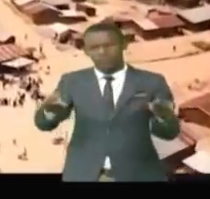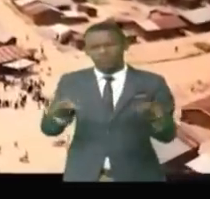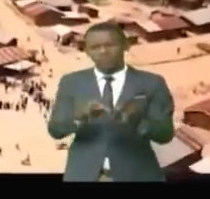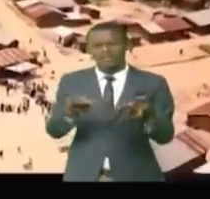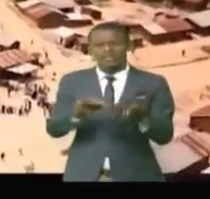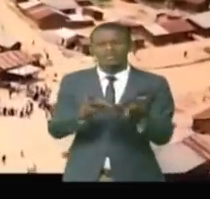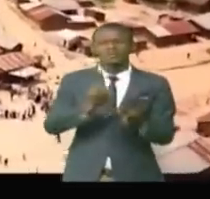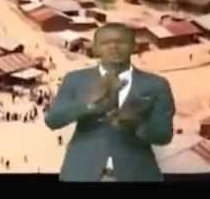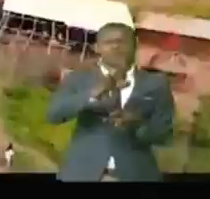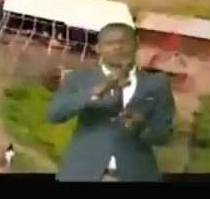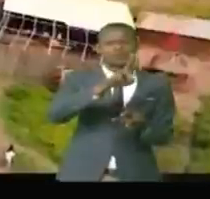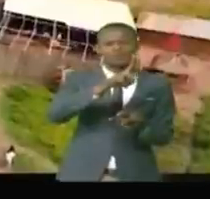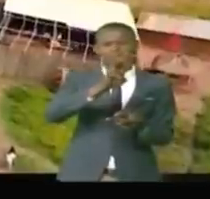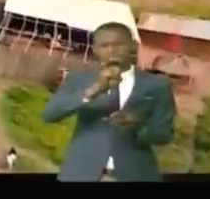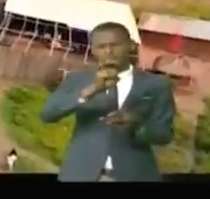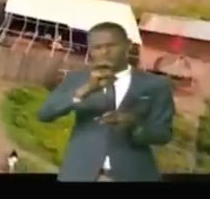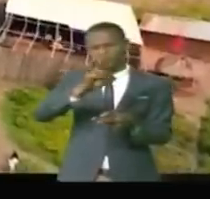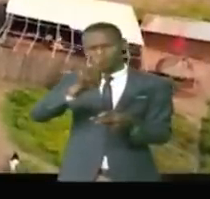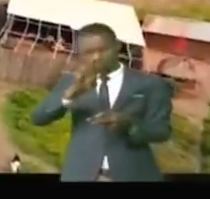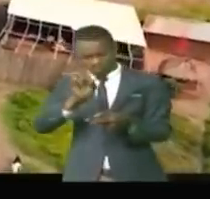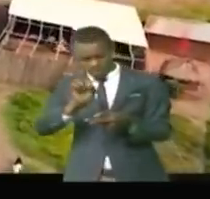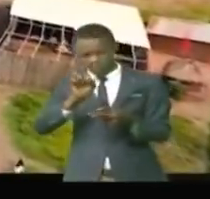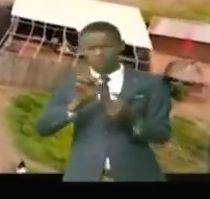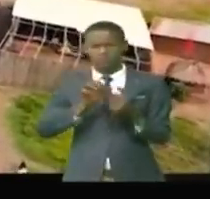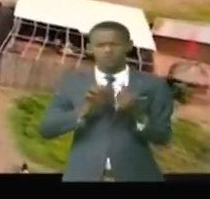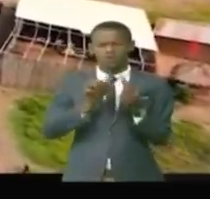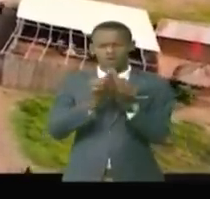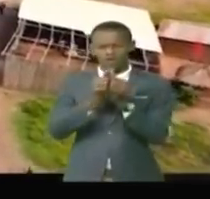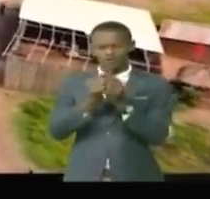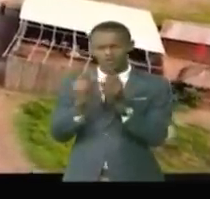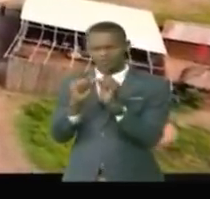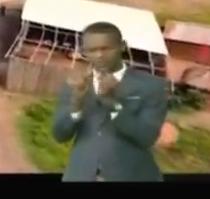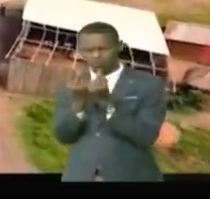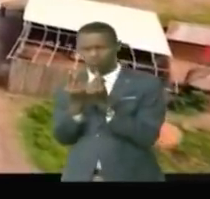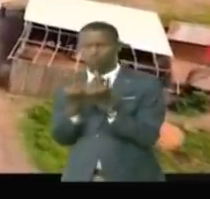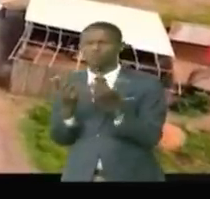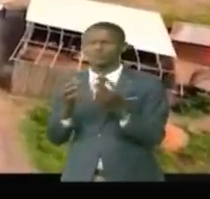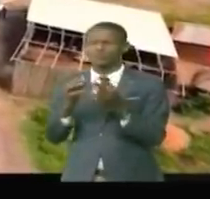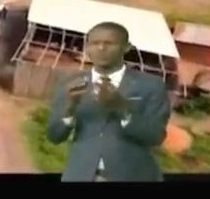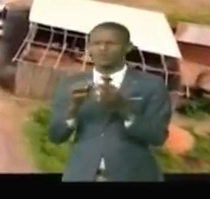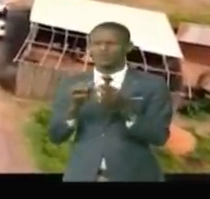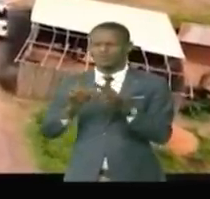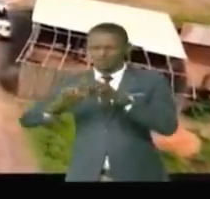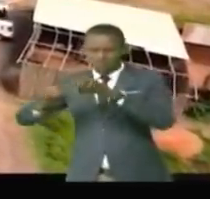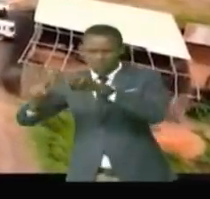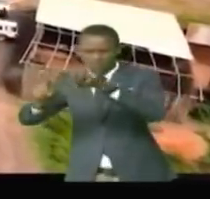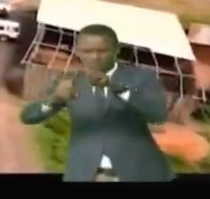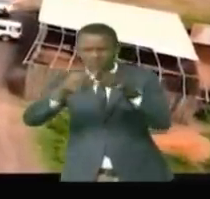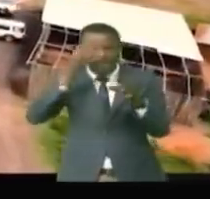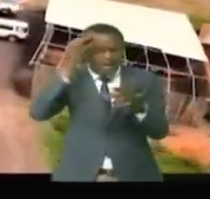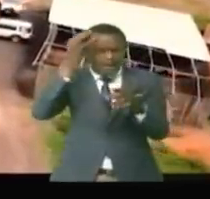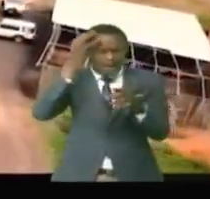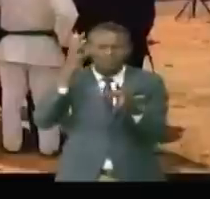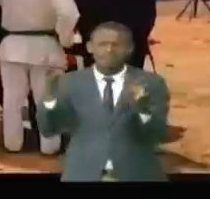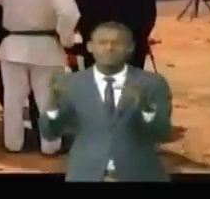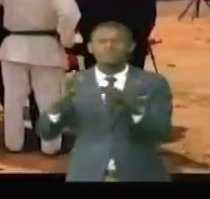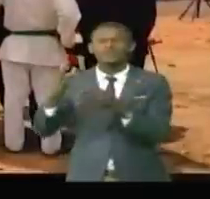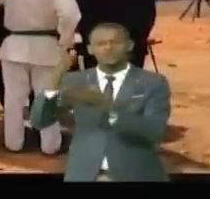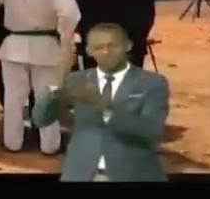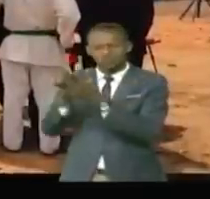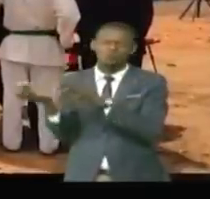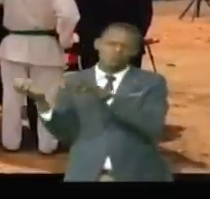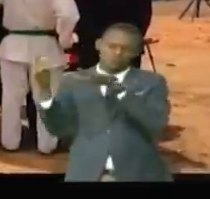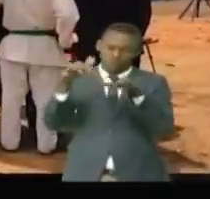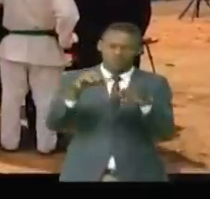et Ikobo, faisait face au dilemme sécuritaire, fragilisant la cohésion sociale et le vivre ensemble. Grâce aux réalisations du